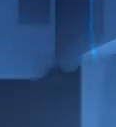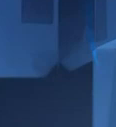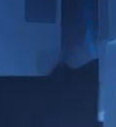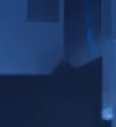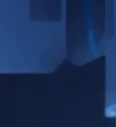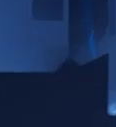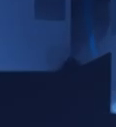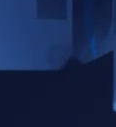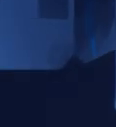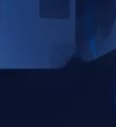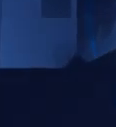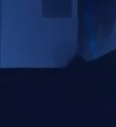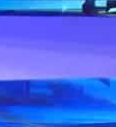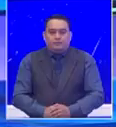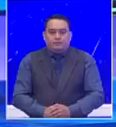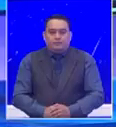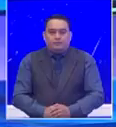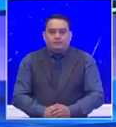телеканал ЖТСУ.